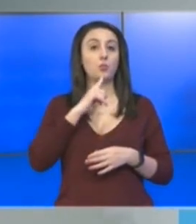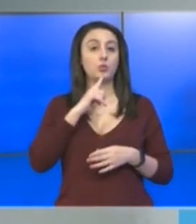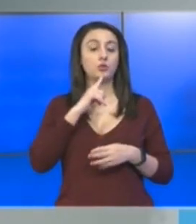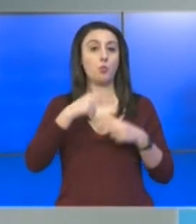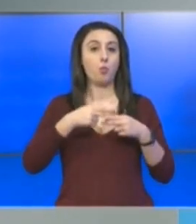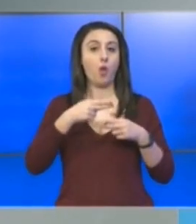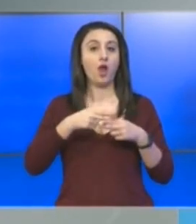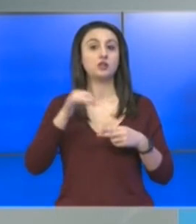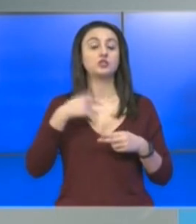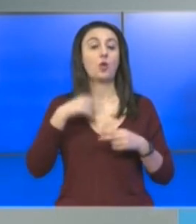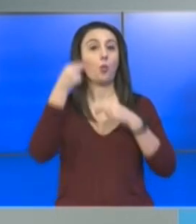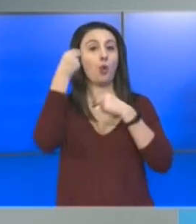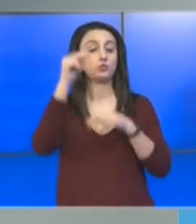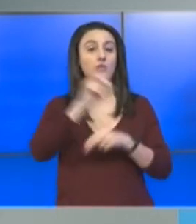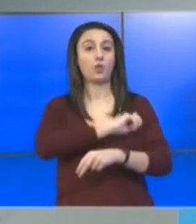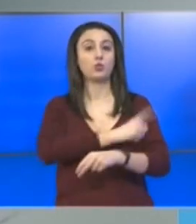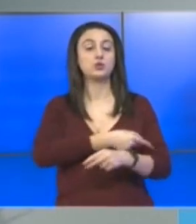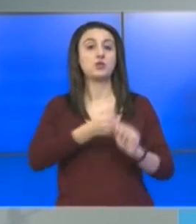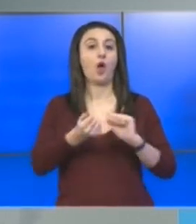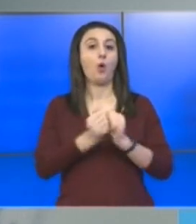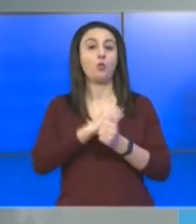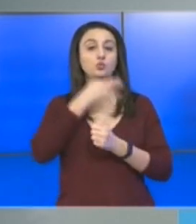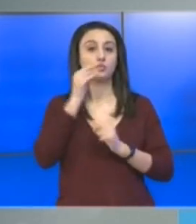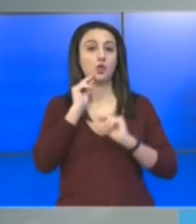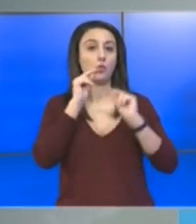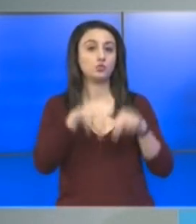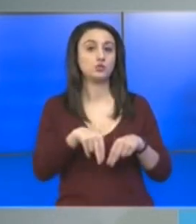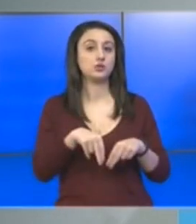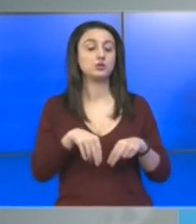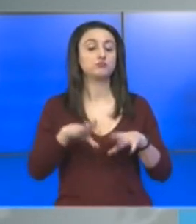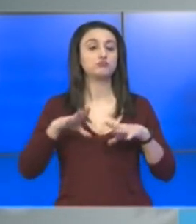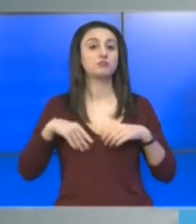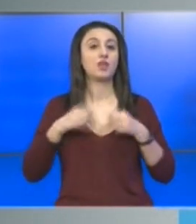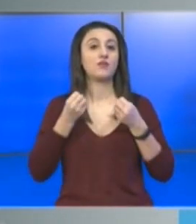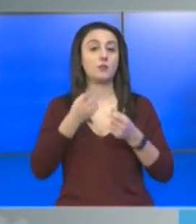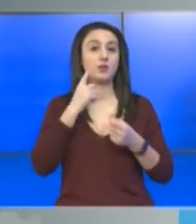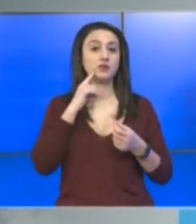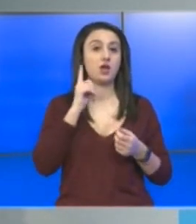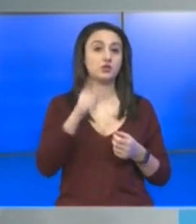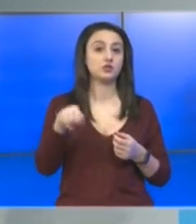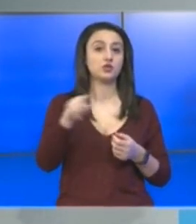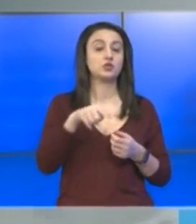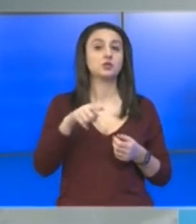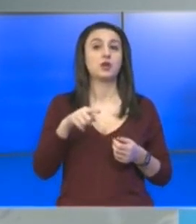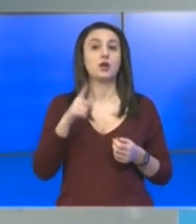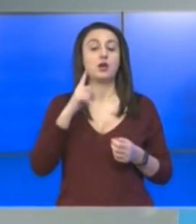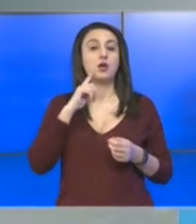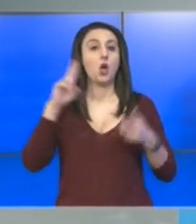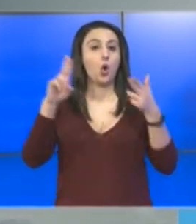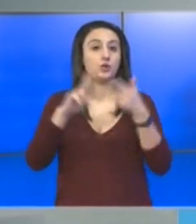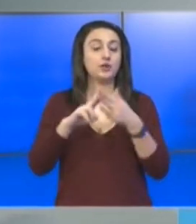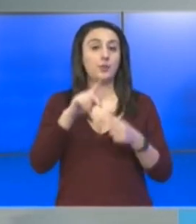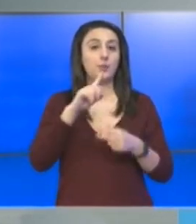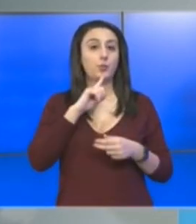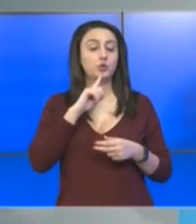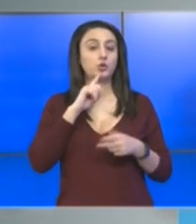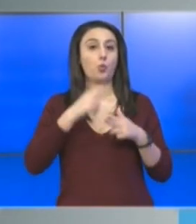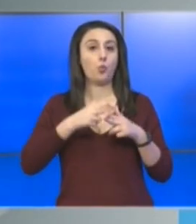au semnalat autorităților sau autoritățile au ajuns în posesia informațiilor, precum că aceștia ar fi fost în contact cu purtătorii